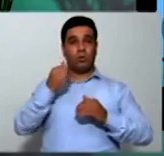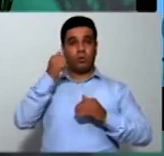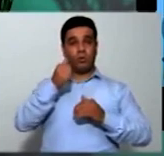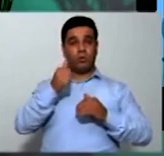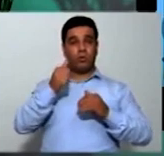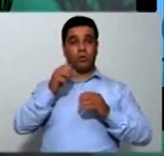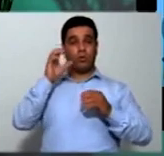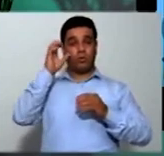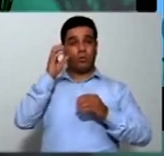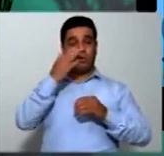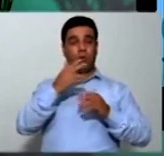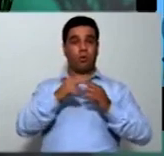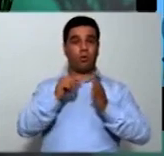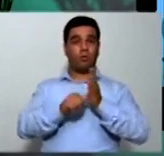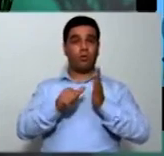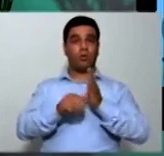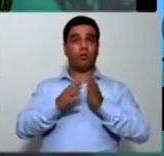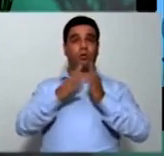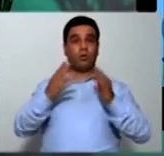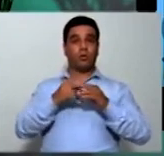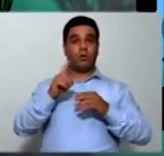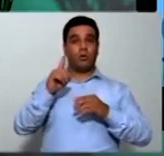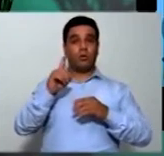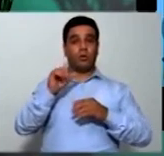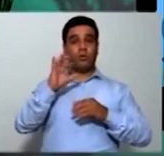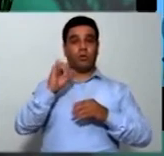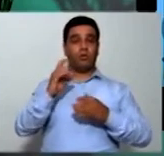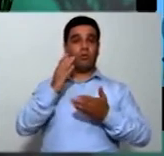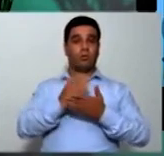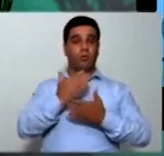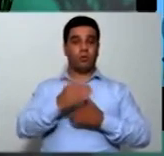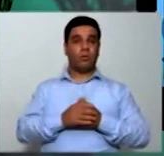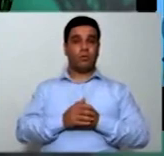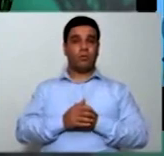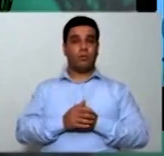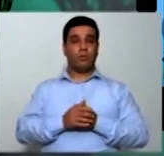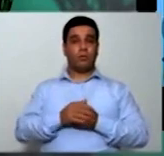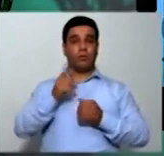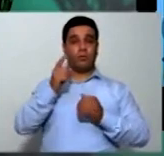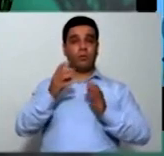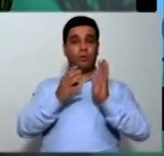1932-yili O'zbekistonda 60dan ziyod savxozlar mavjud edi.